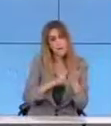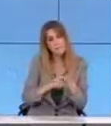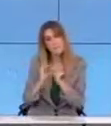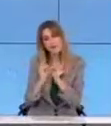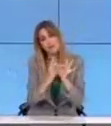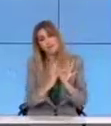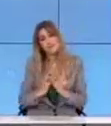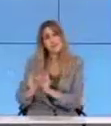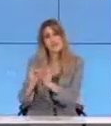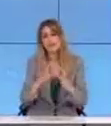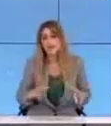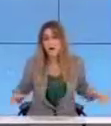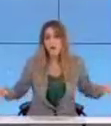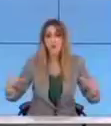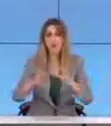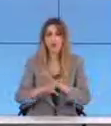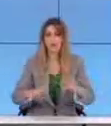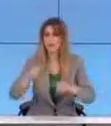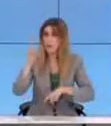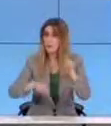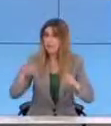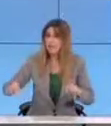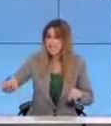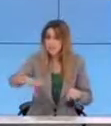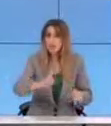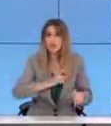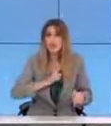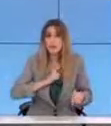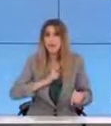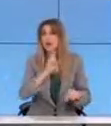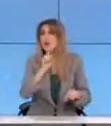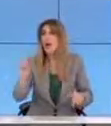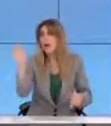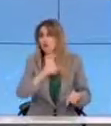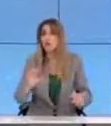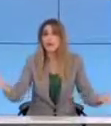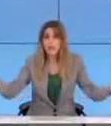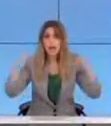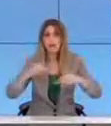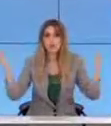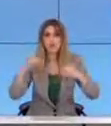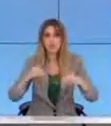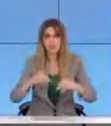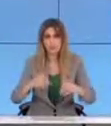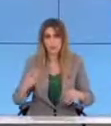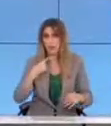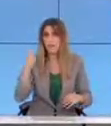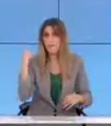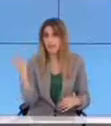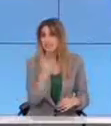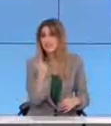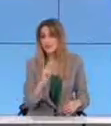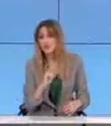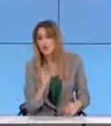εκατομμύρια τουρίστες. Μόνο το 2018 τα έσοδα από τον τουρισμό ξεπέρασαν τα 22 δισεκατομμύρια ευρώ, ενώ την